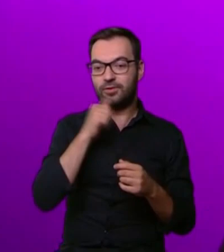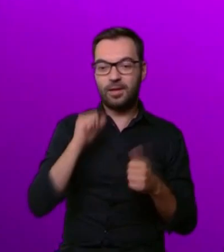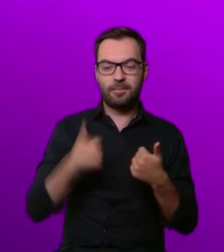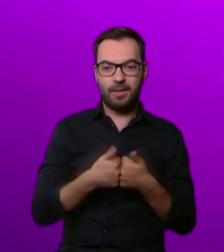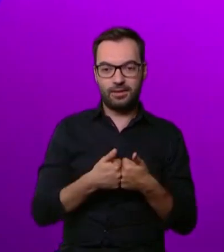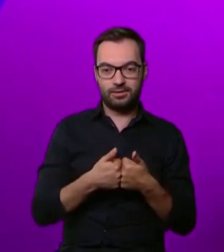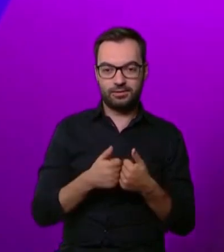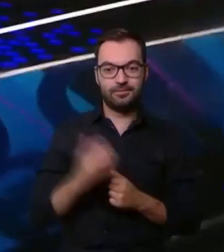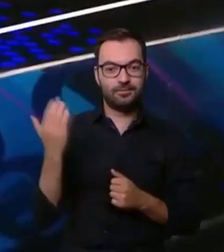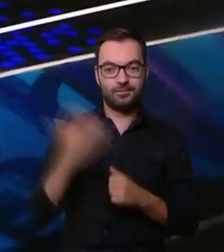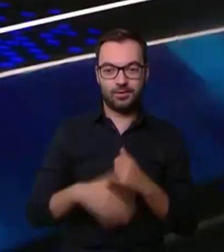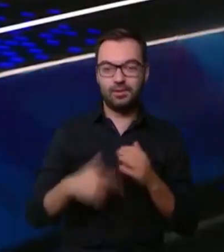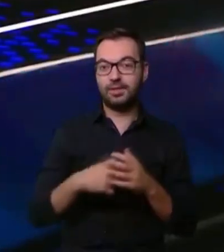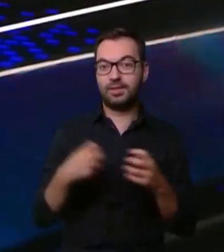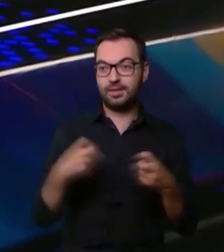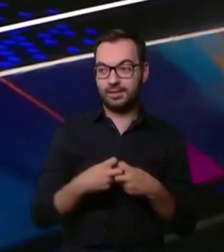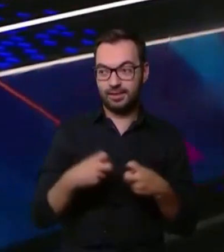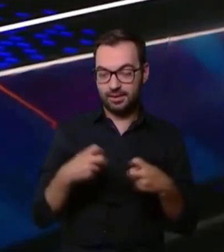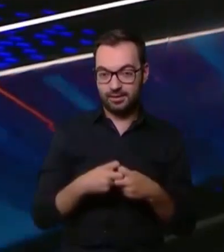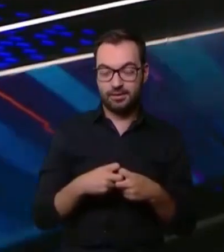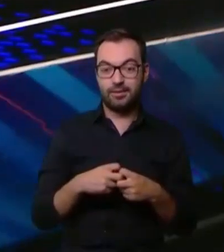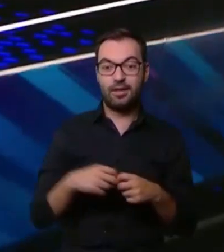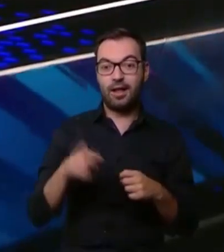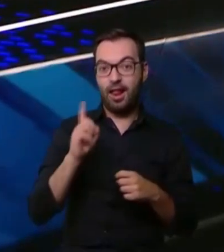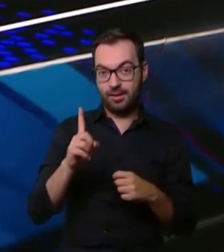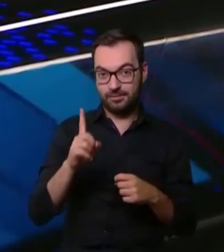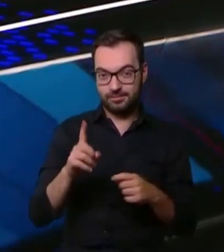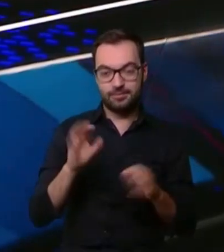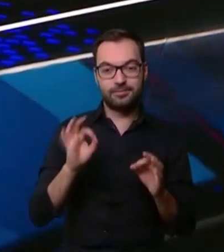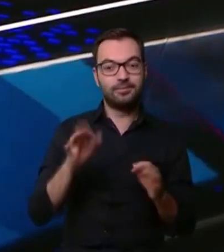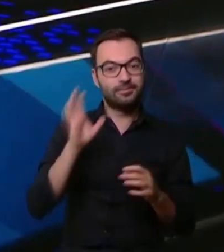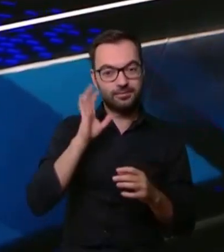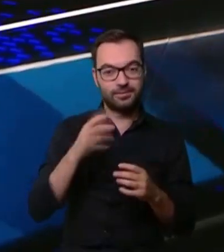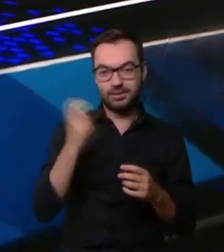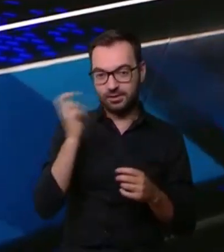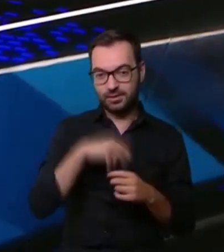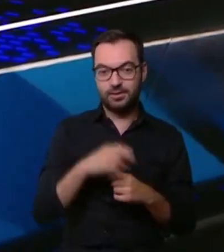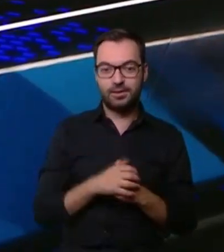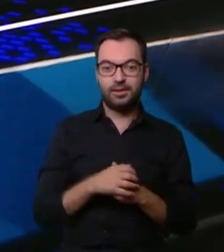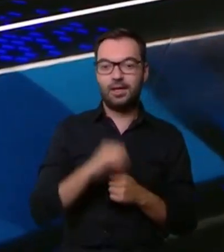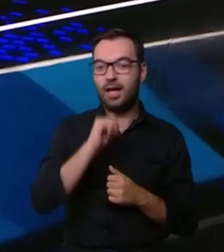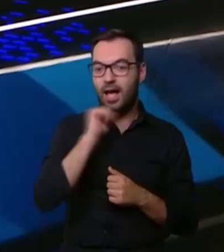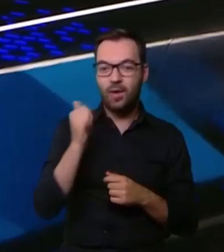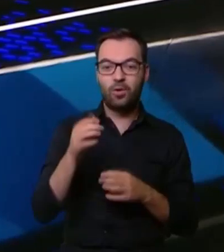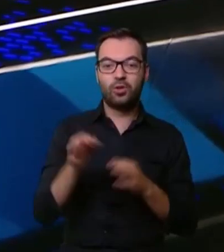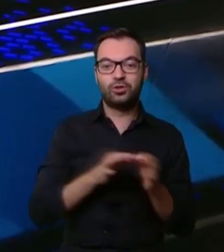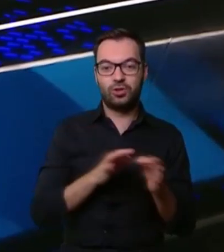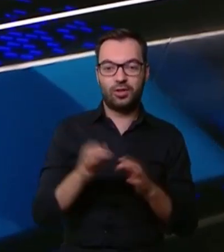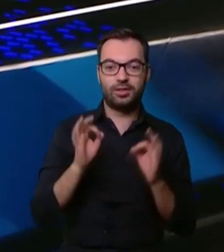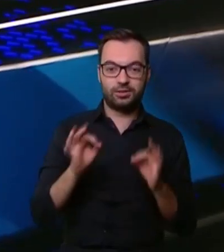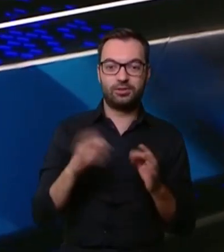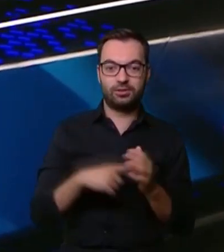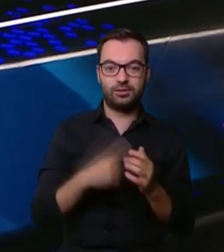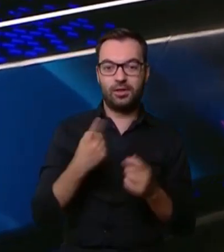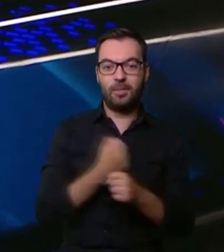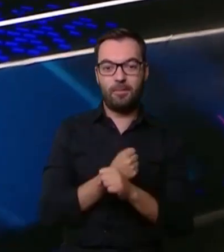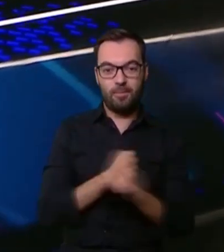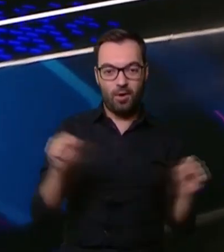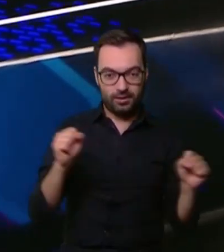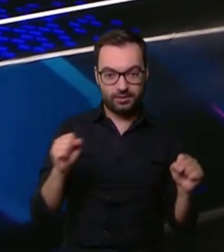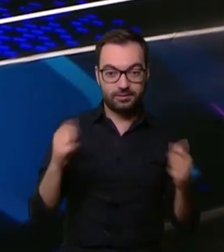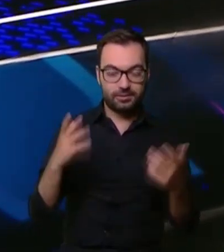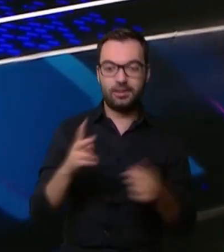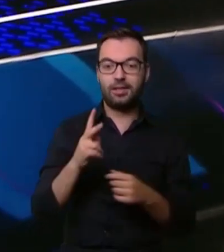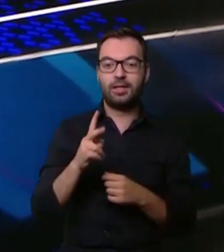meczu. Internet, ale teraz wiem, że przygotowałaś jakieś ciekawe... Nasze Eurostory, czas na dzisiejszego bohatera, a jest